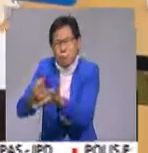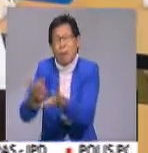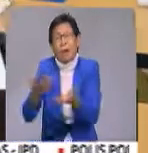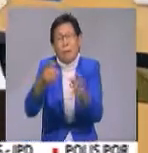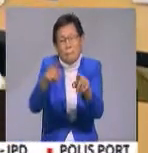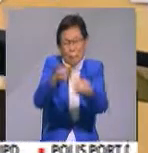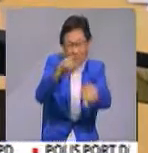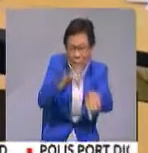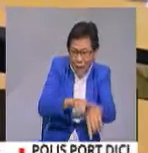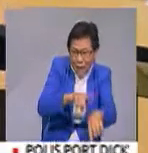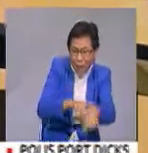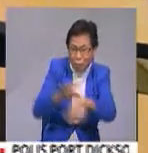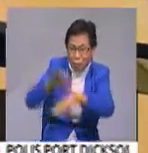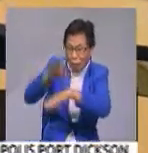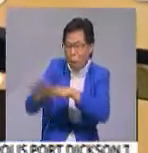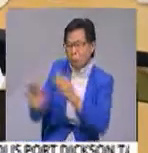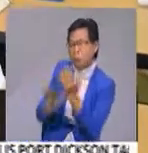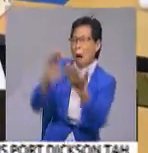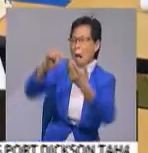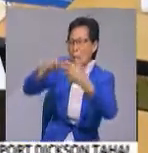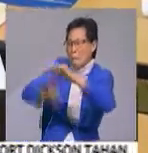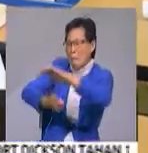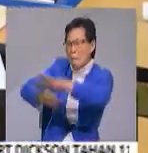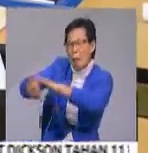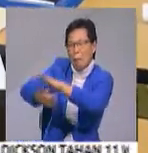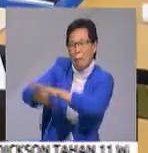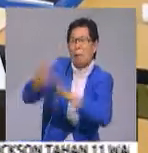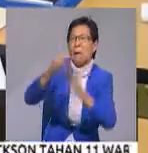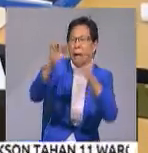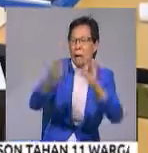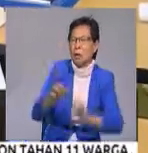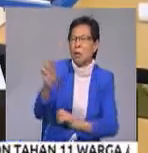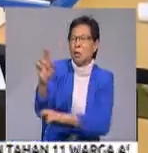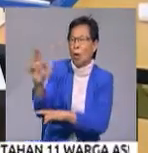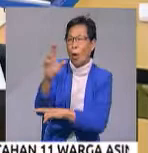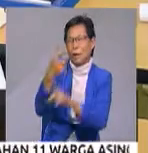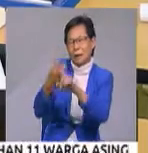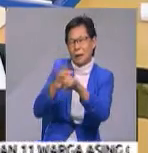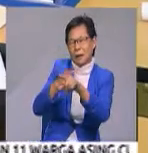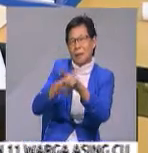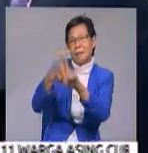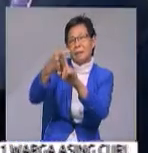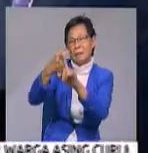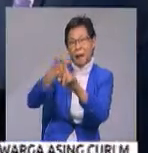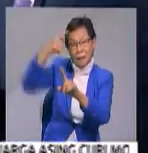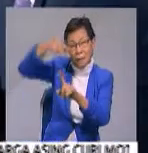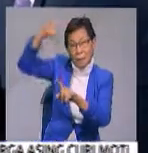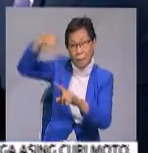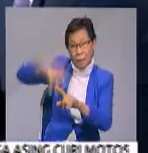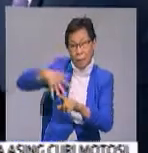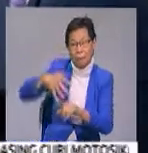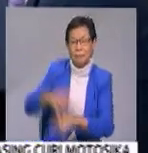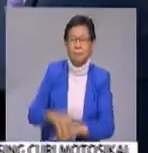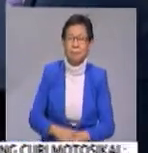pada masa sama terpaksa berdepan isu pelarian seperti etnik Rohingya dari Myanmar.